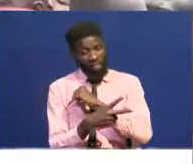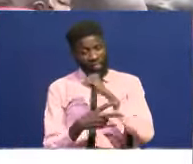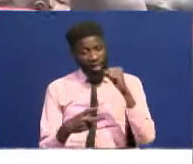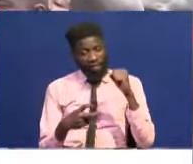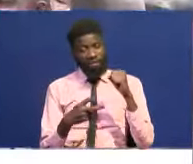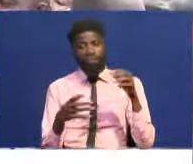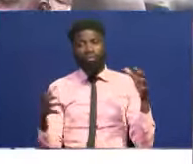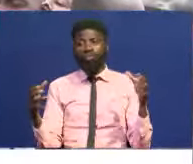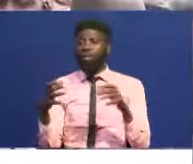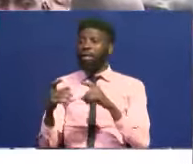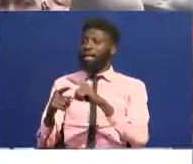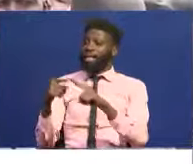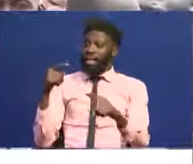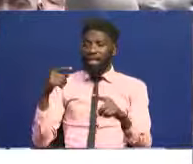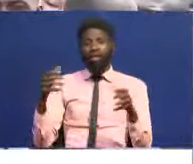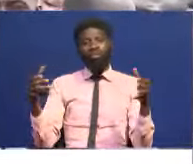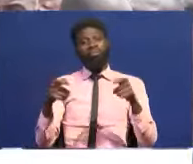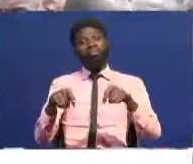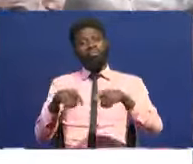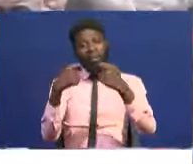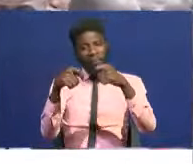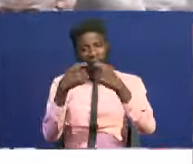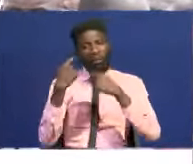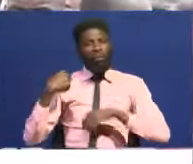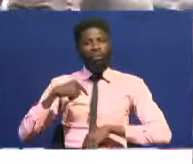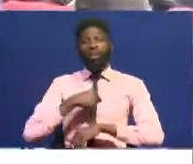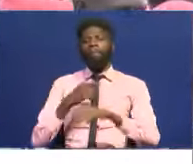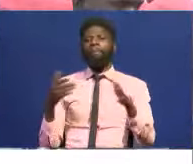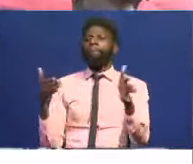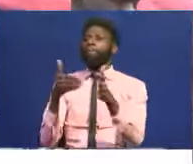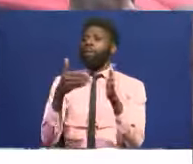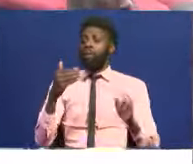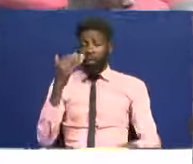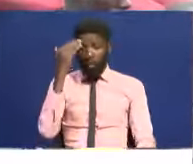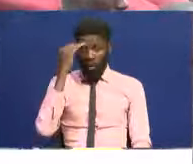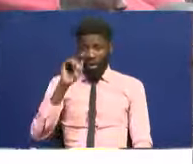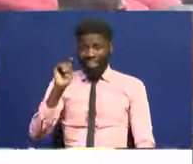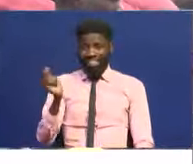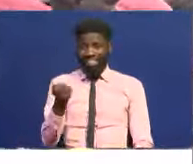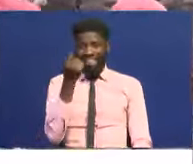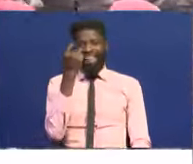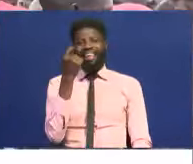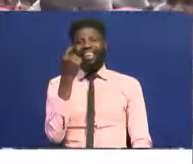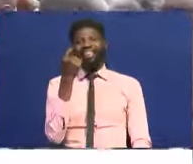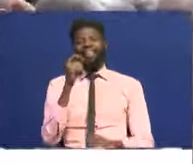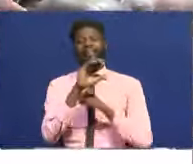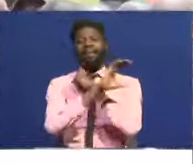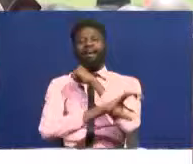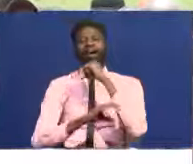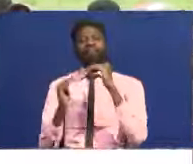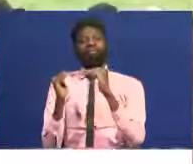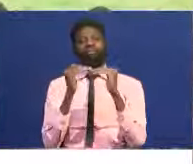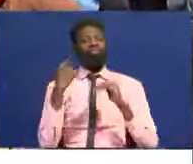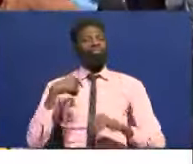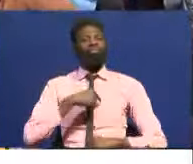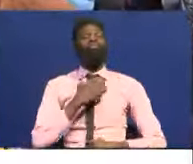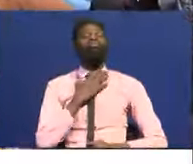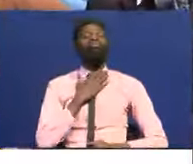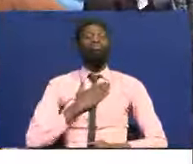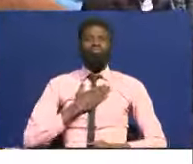will stop mayhem, we will stop anarchy, because Kenya is a democracy and we want a peaceful, stable